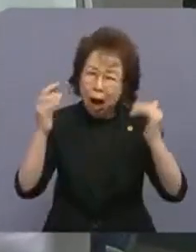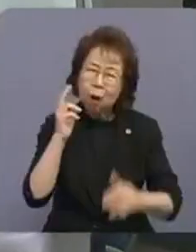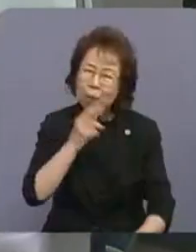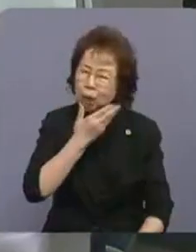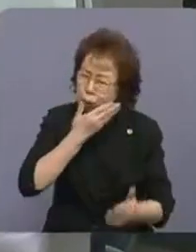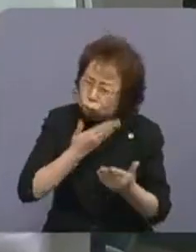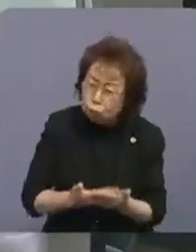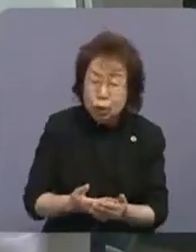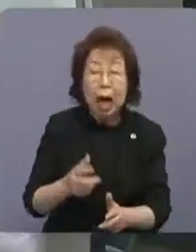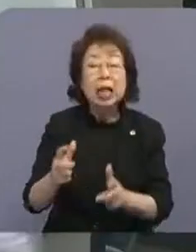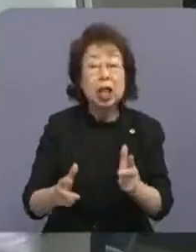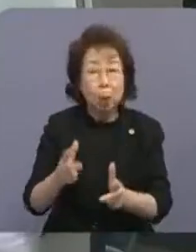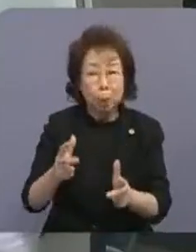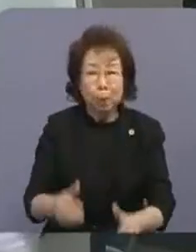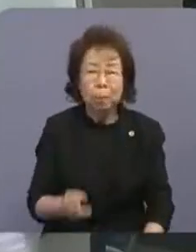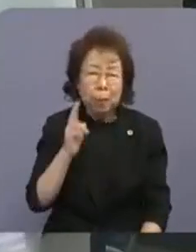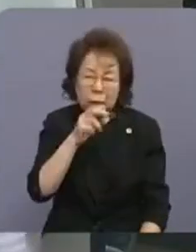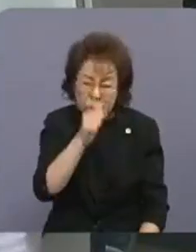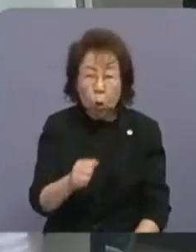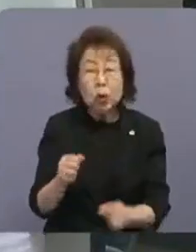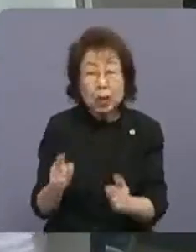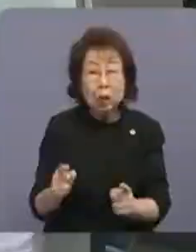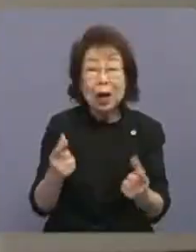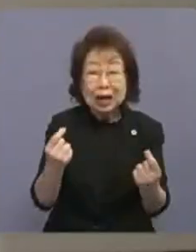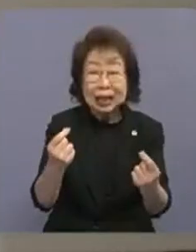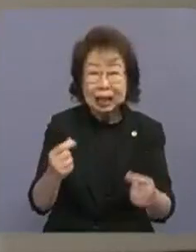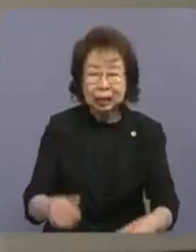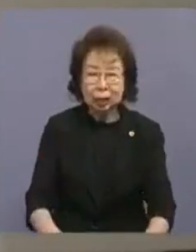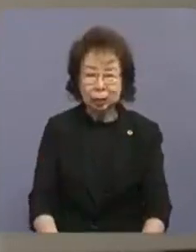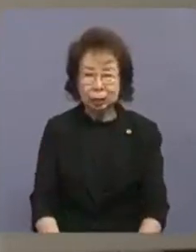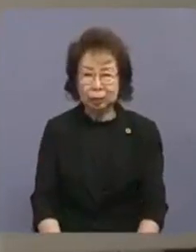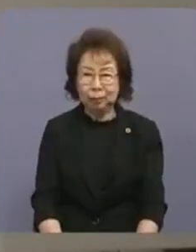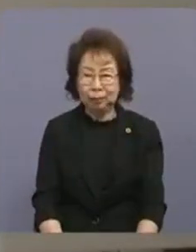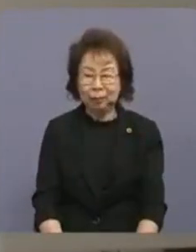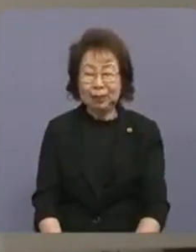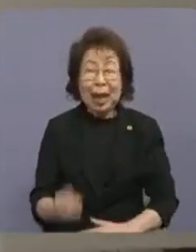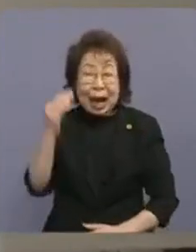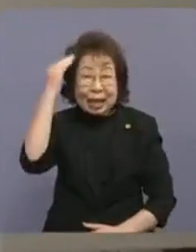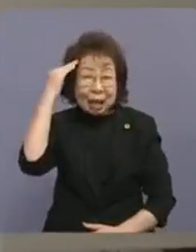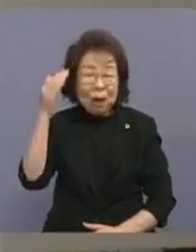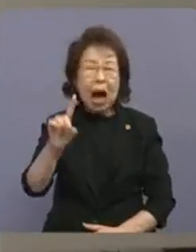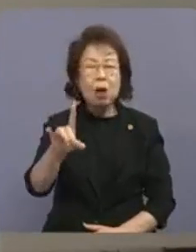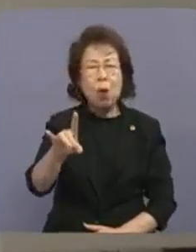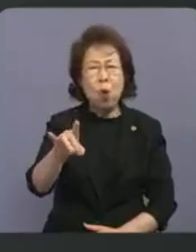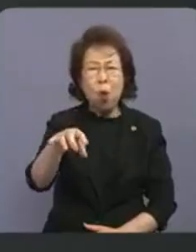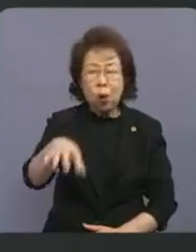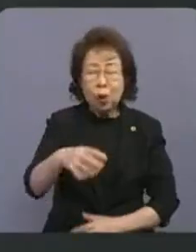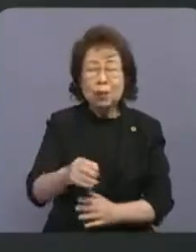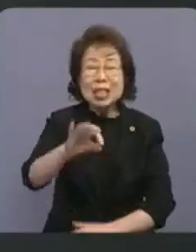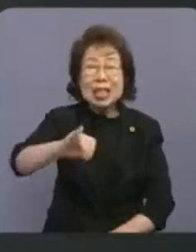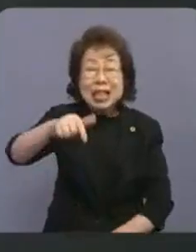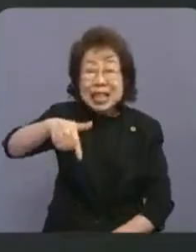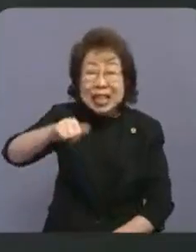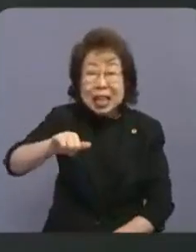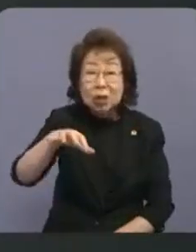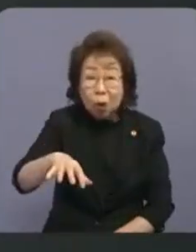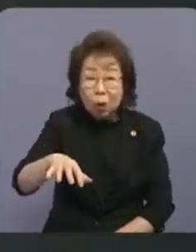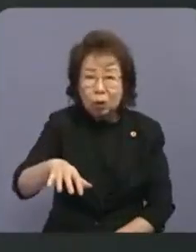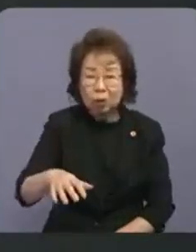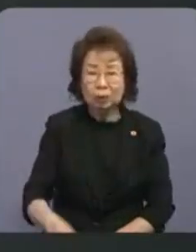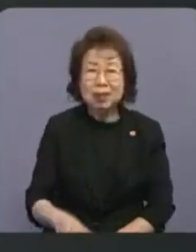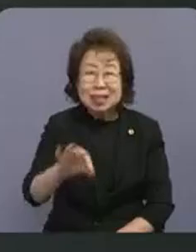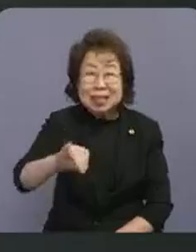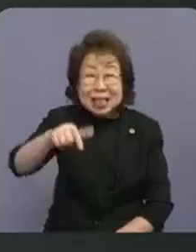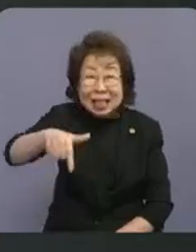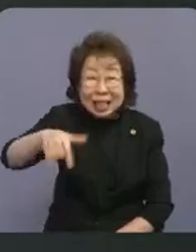중요한 역할이자 좋은 기회라고 생각을 합니다. 우리나라에 단 한 곳 있는 이끼 전문 기업 박재홍 씨는